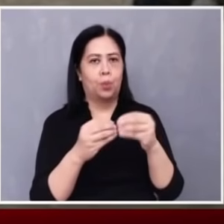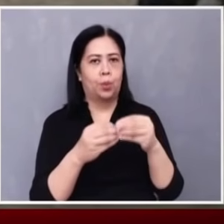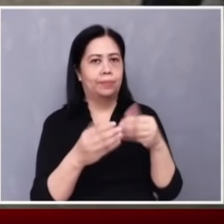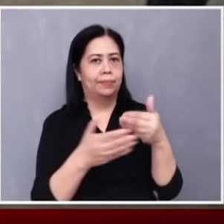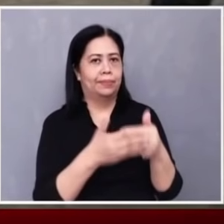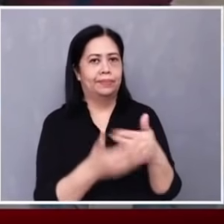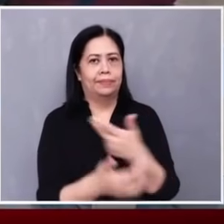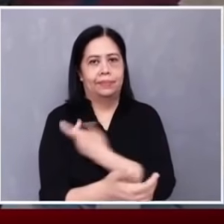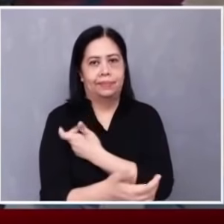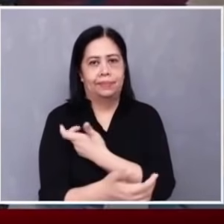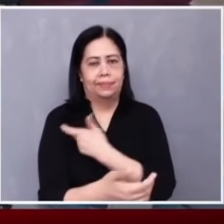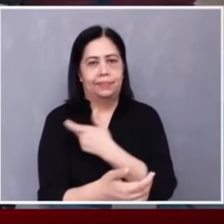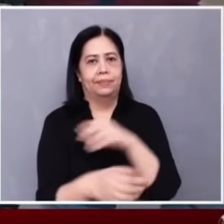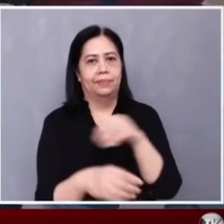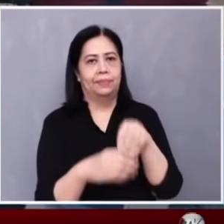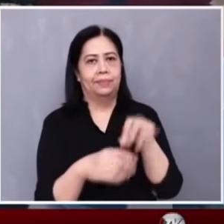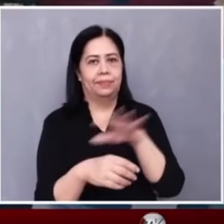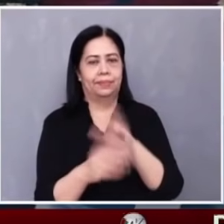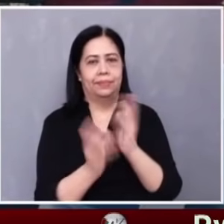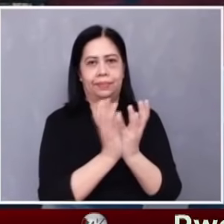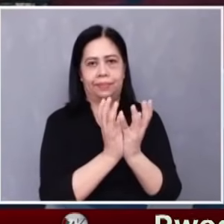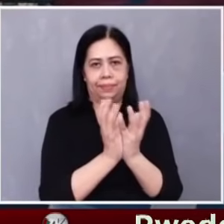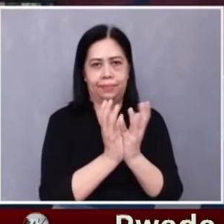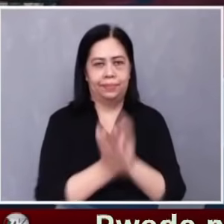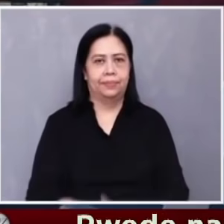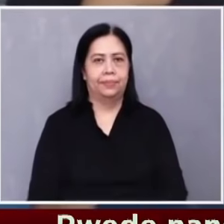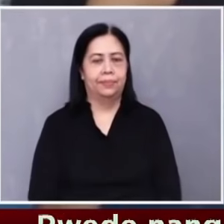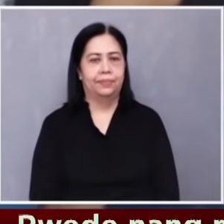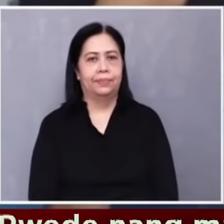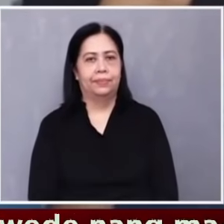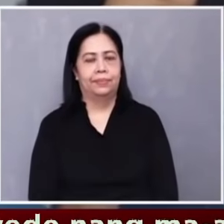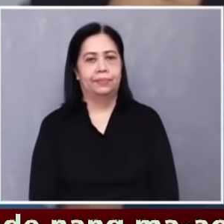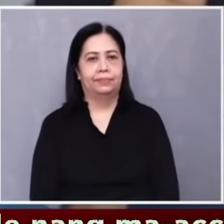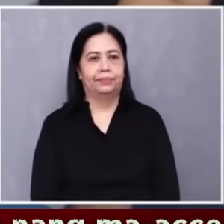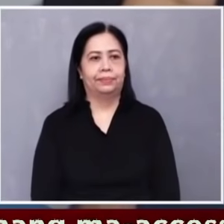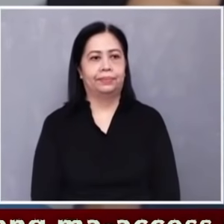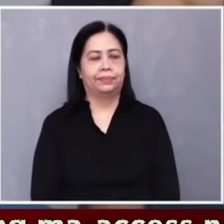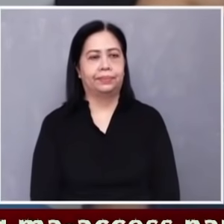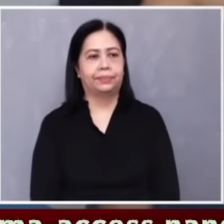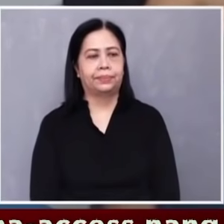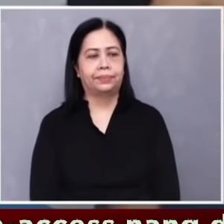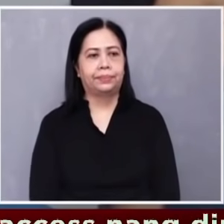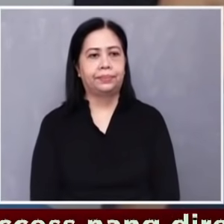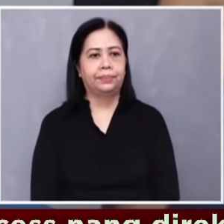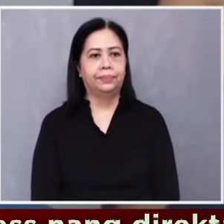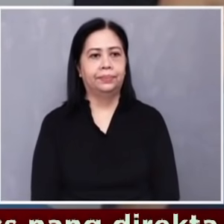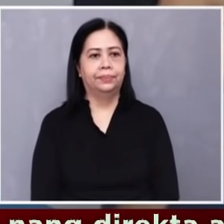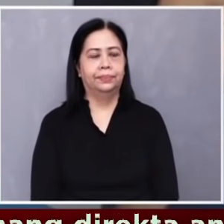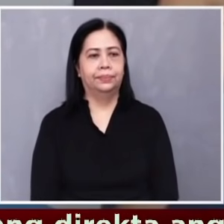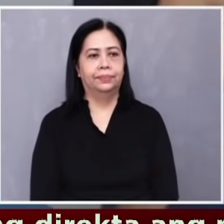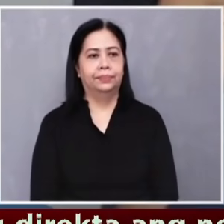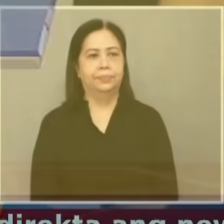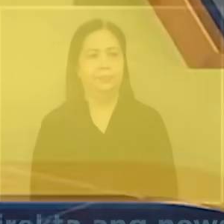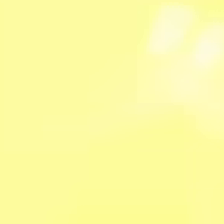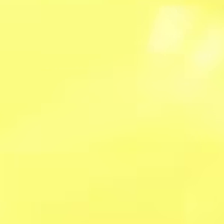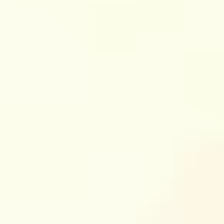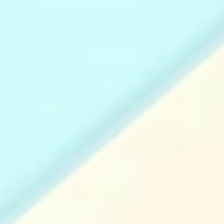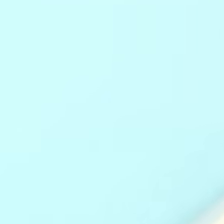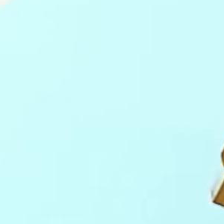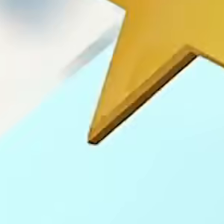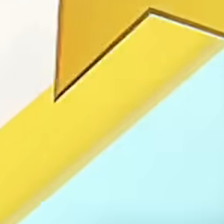bakunahan sa mga komunidad. Jeff Canoy, ABS-CBN News.